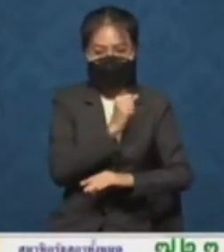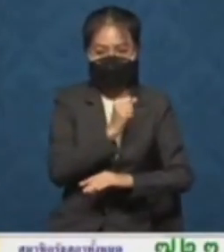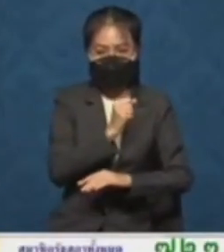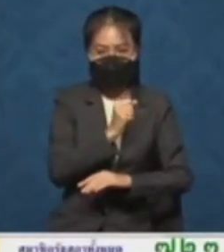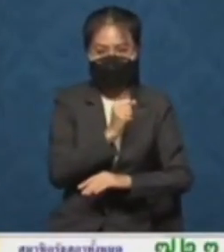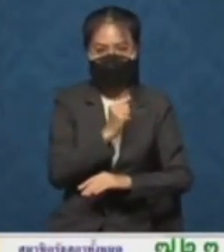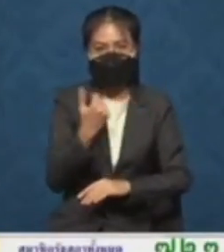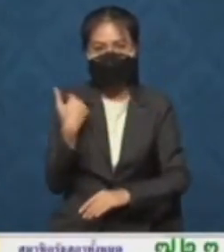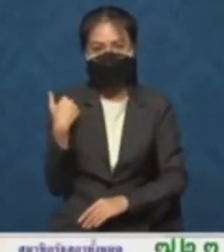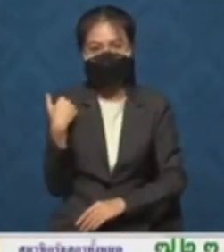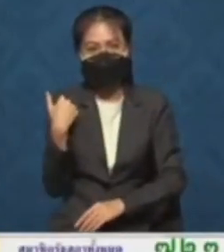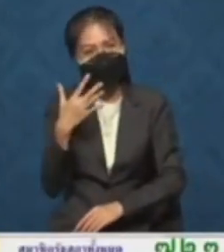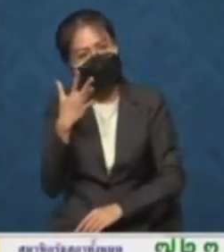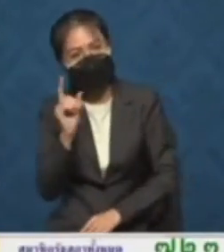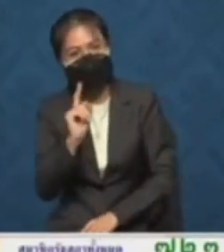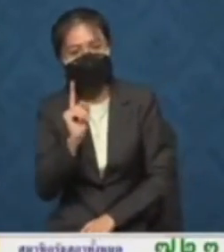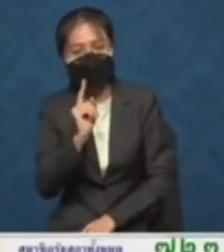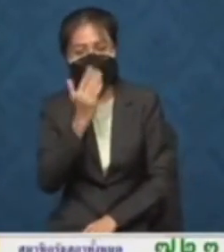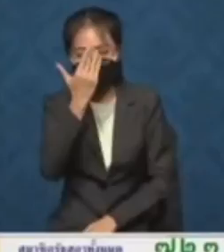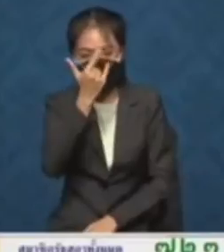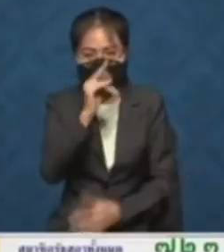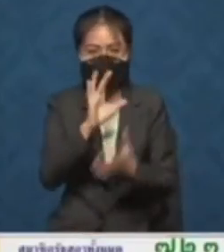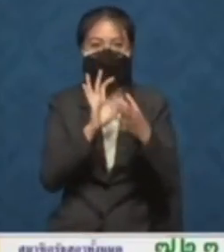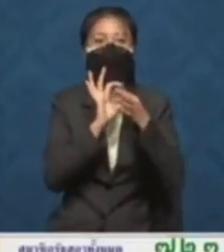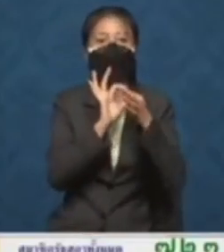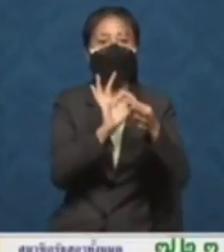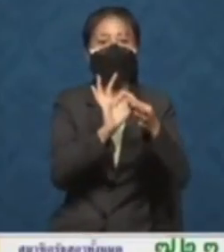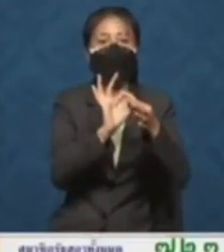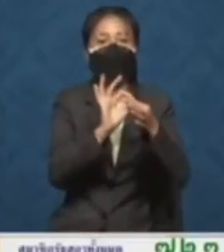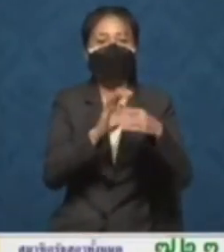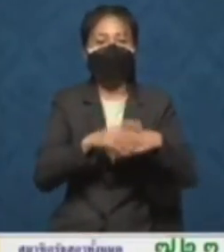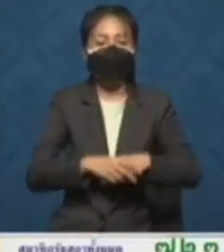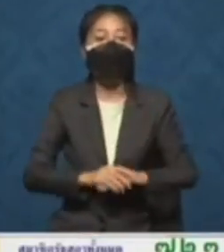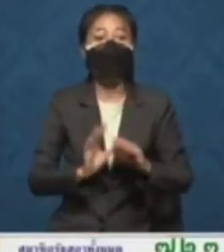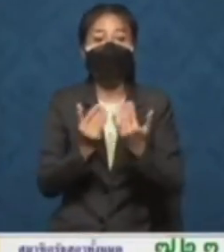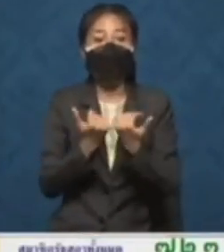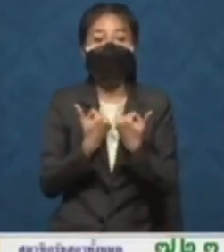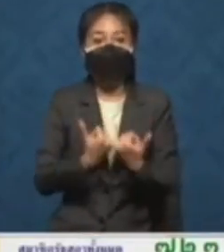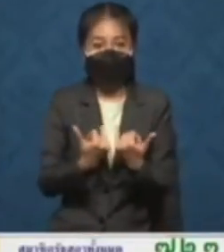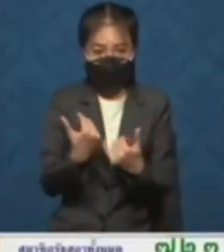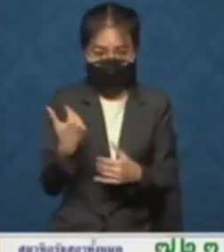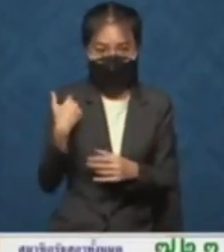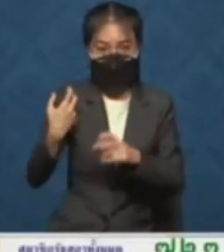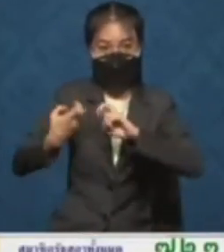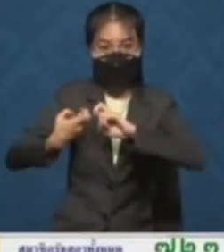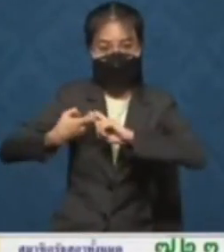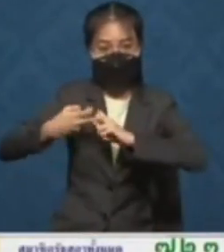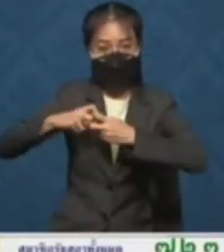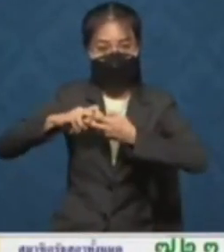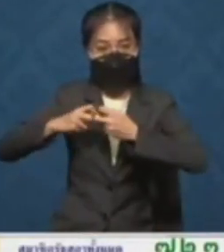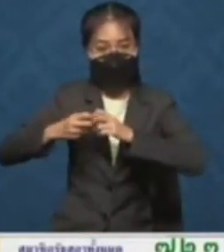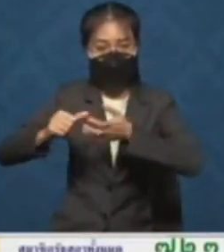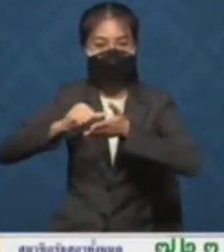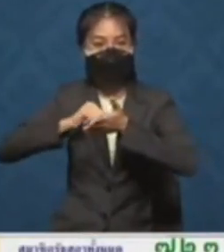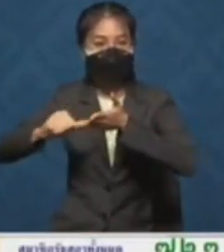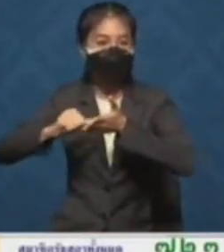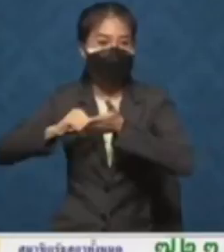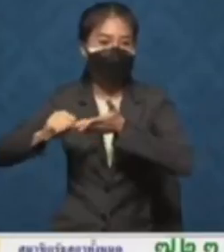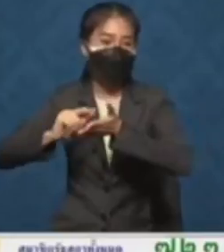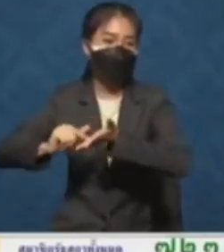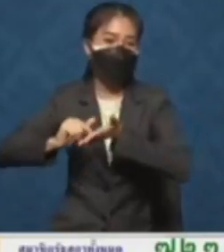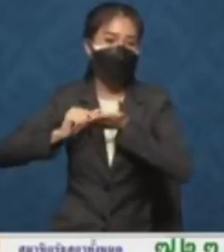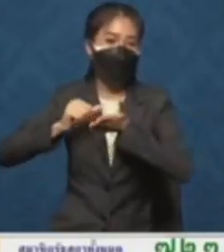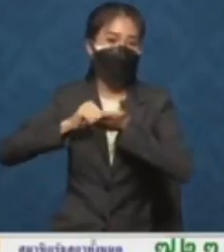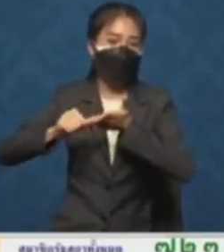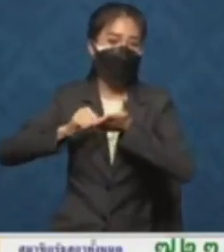ไม่นะครับเรามีข้อกังวลเพราะว่าขณะนี้มีเรื่องขอแก้ไขป.วิ